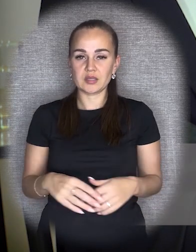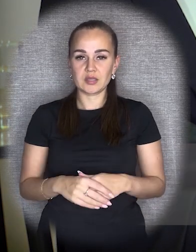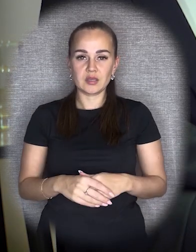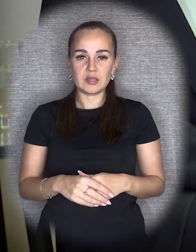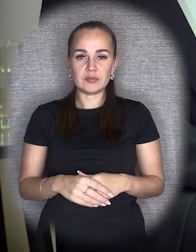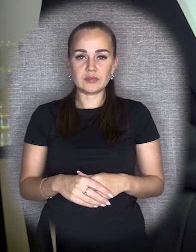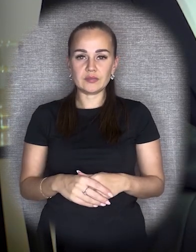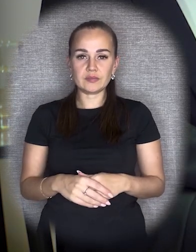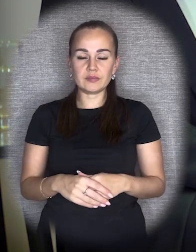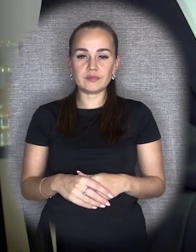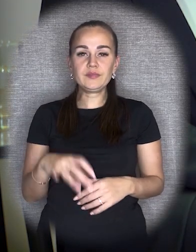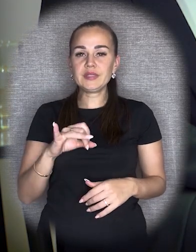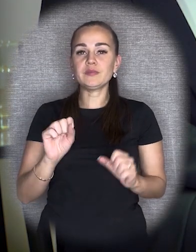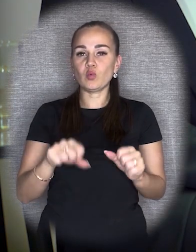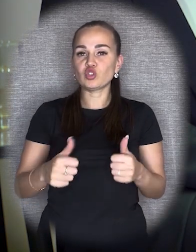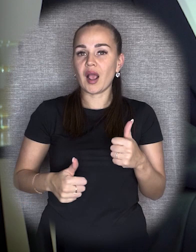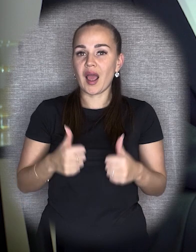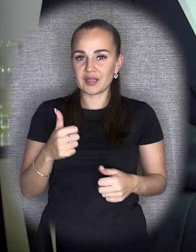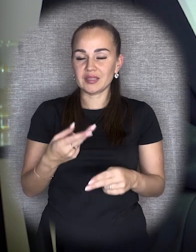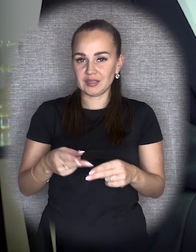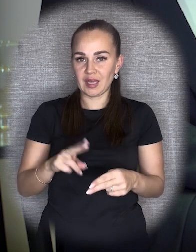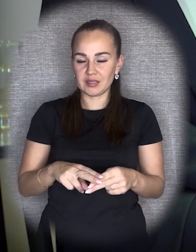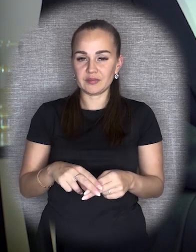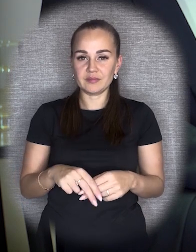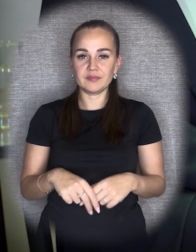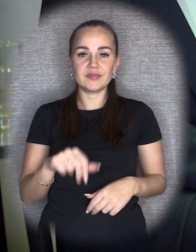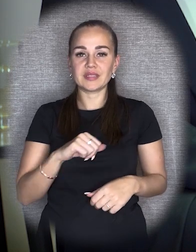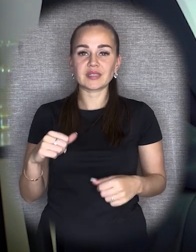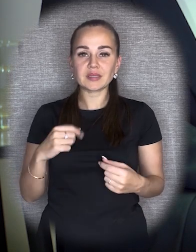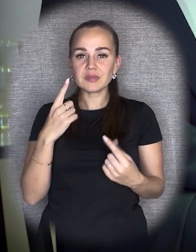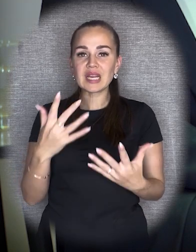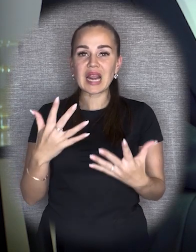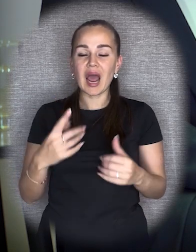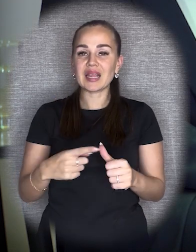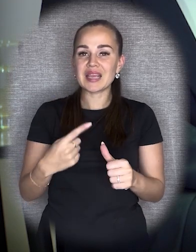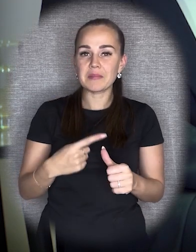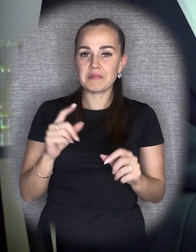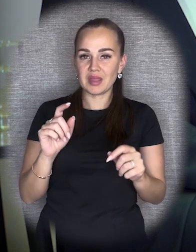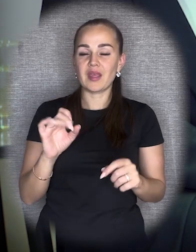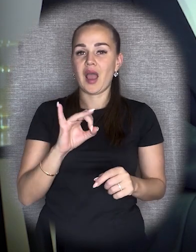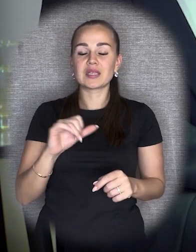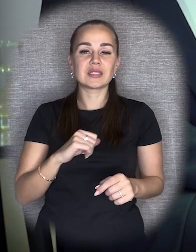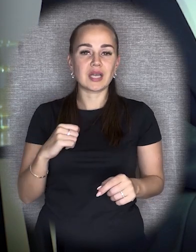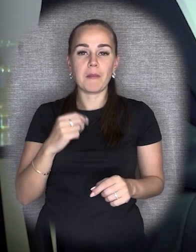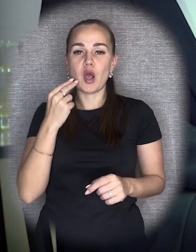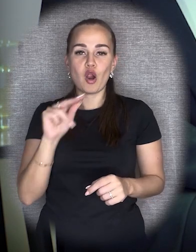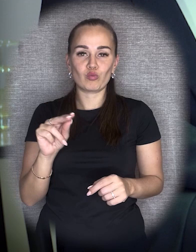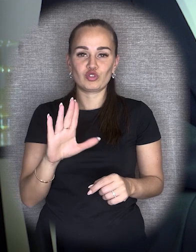она заслуженно по праву гордится, потому что это самые яркие имена и самые лучшие вещи,